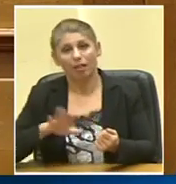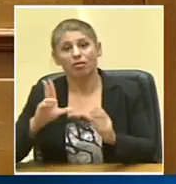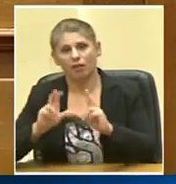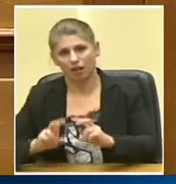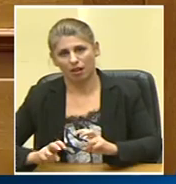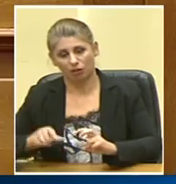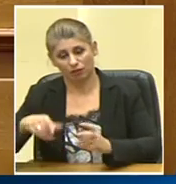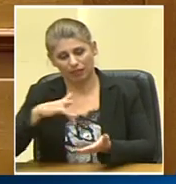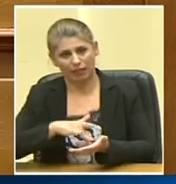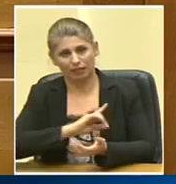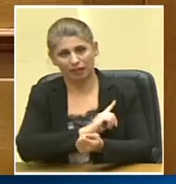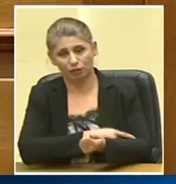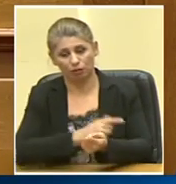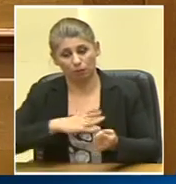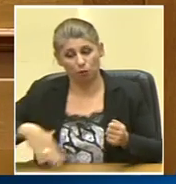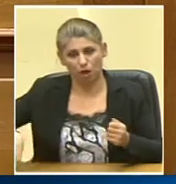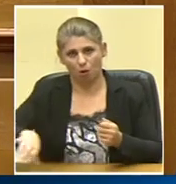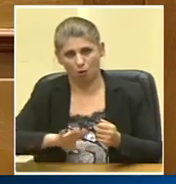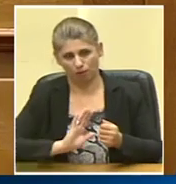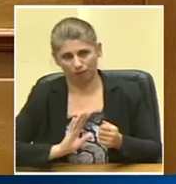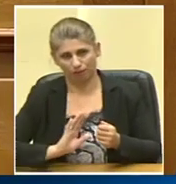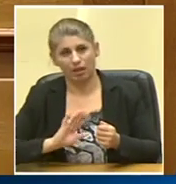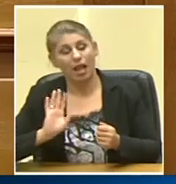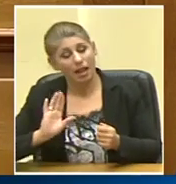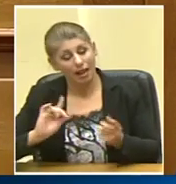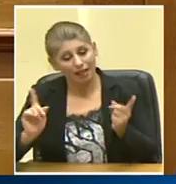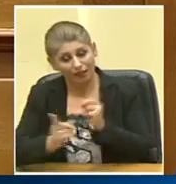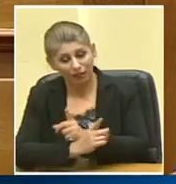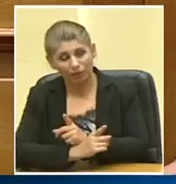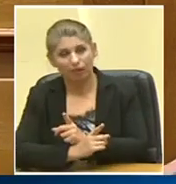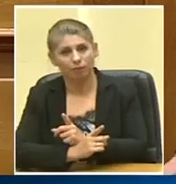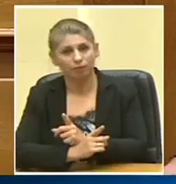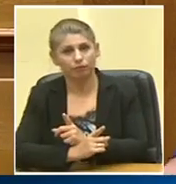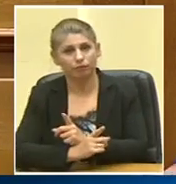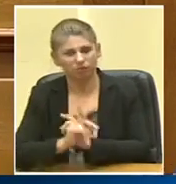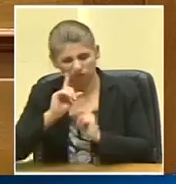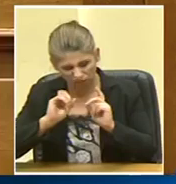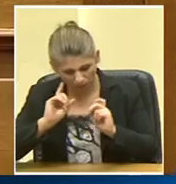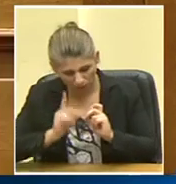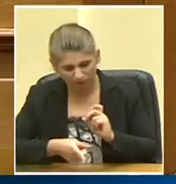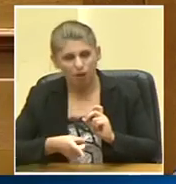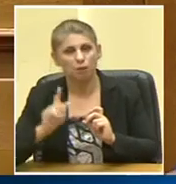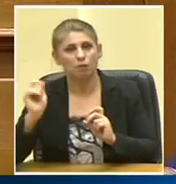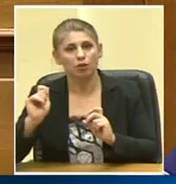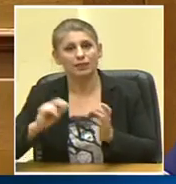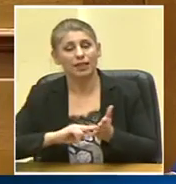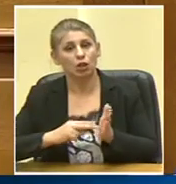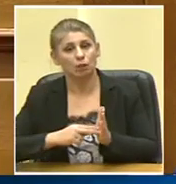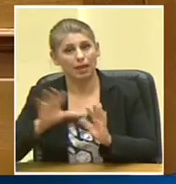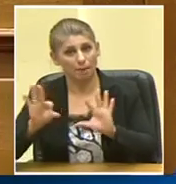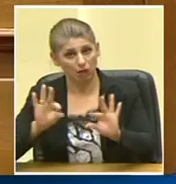αυτά τα κέντρα εξουσίας από το λαό. Αλλά αντίθετα, επιβάλλουν πολιτικές και οικονομικές